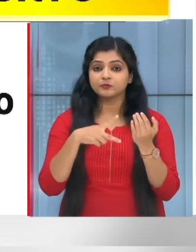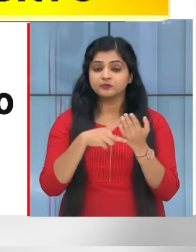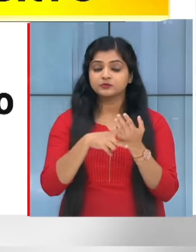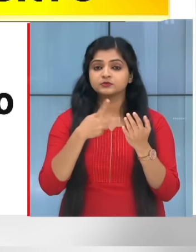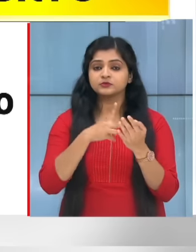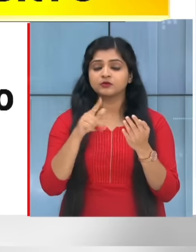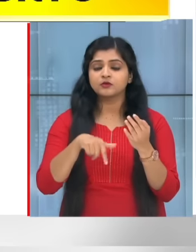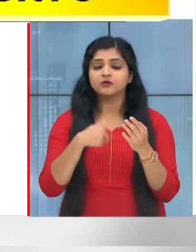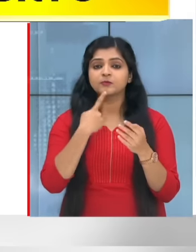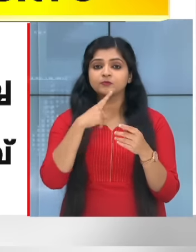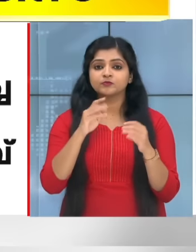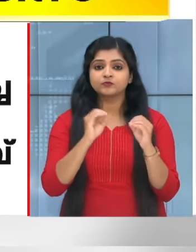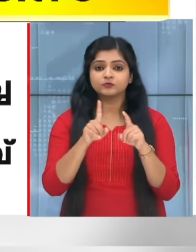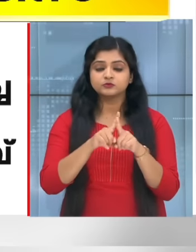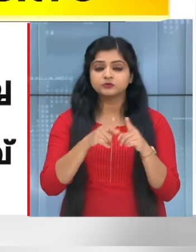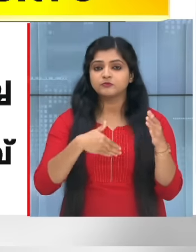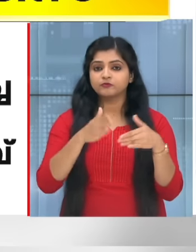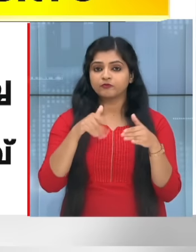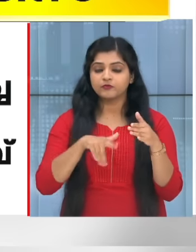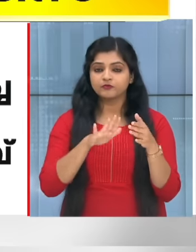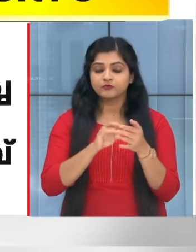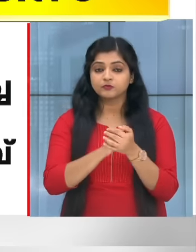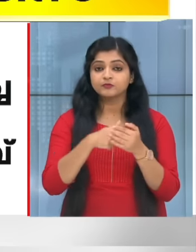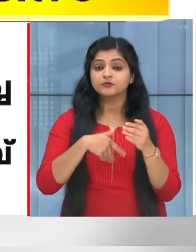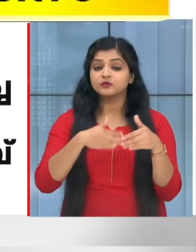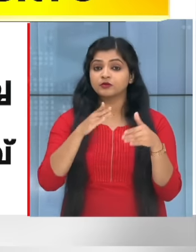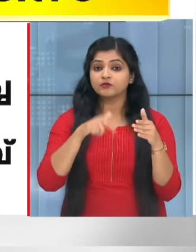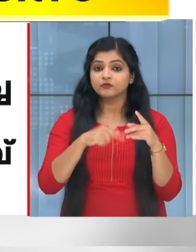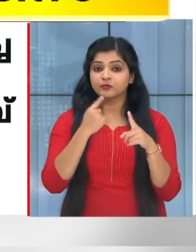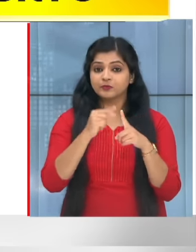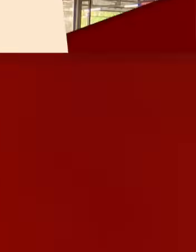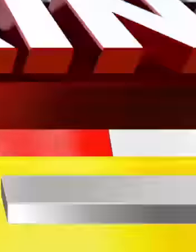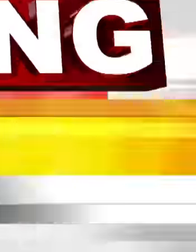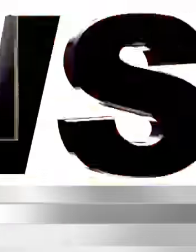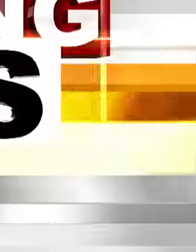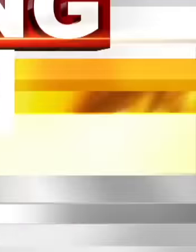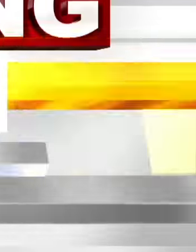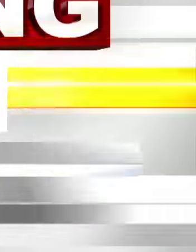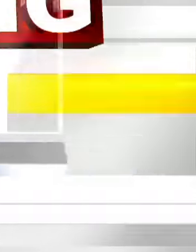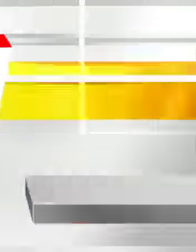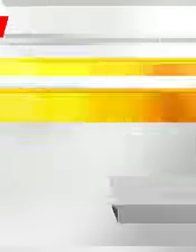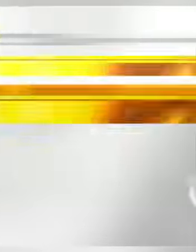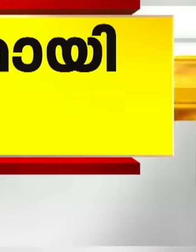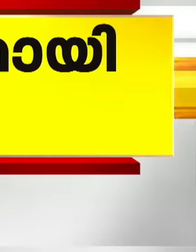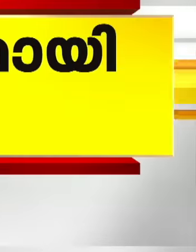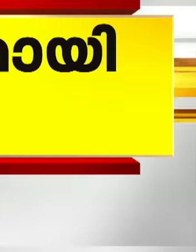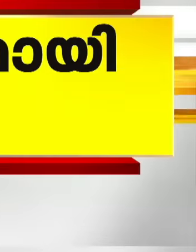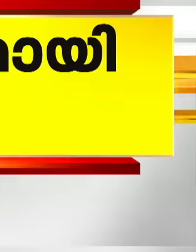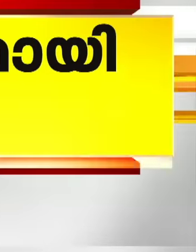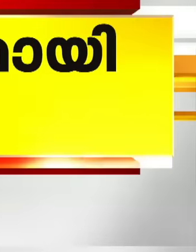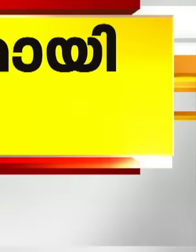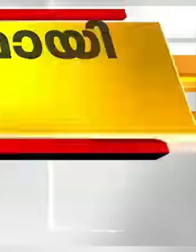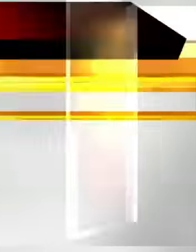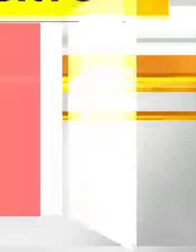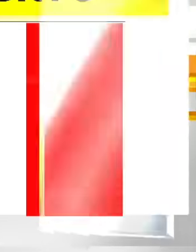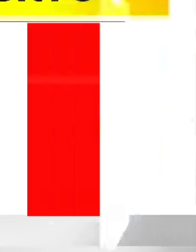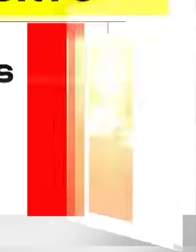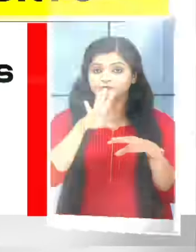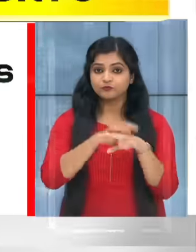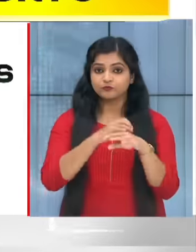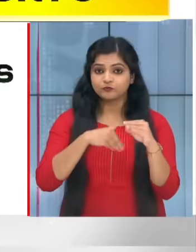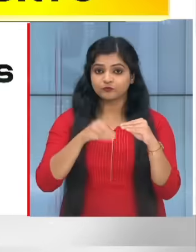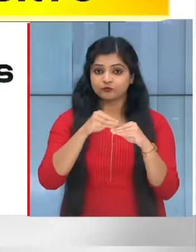സർവീസുകൾ നടത്തുന്നുണ്ട്. ഇത്തരത്തിലുള്ള സർവീസുകൾ KSRTCക്ക് ഭീമമായ നഷ്ടമാണ് വരുത്തുന്നത്. ഇത് ശ്രദ്ധയിൽപ്പെട്ടതിന്റെ അടിസ്ഥാനത്തിലാണ്